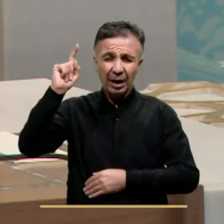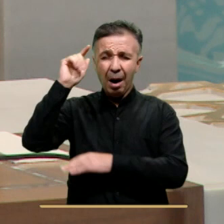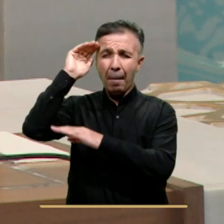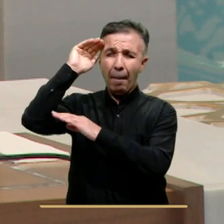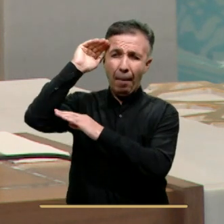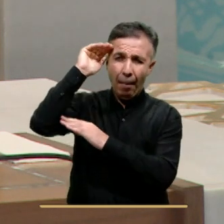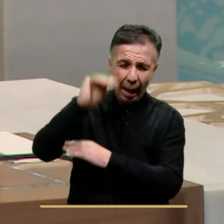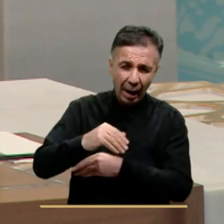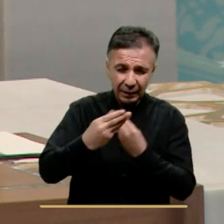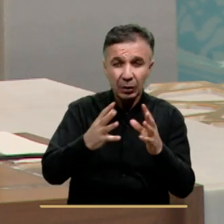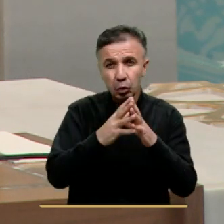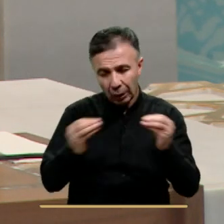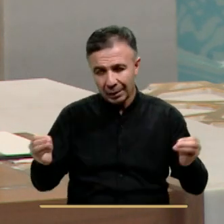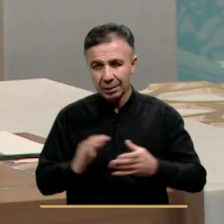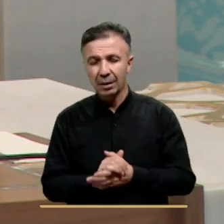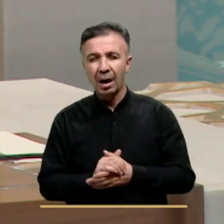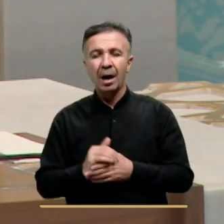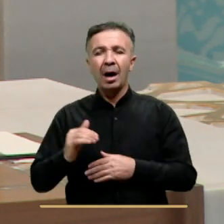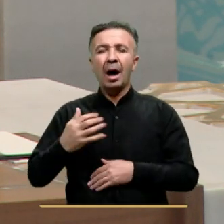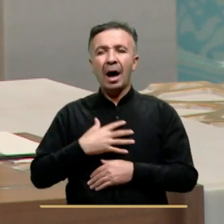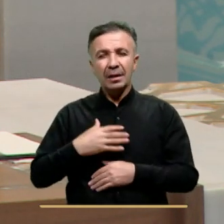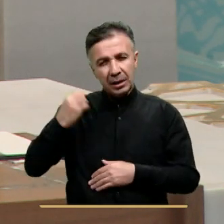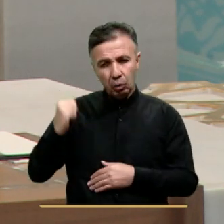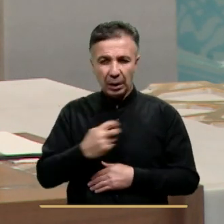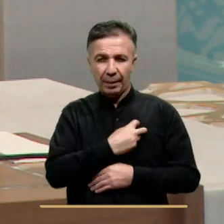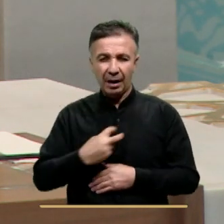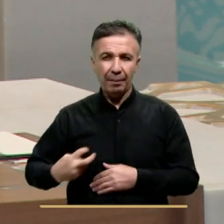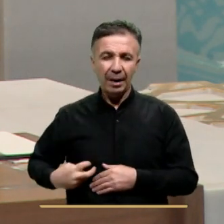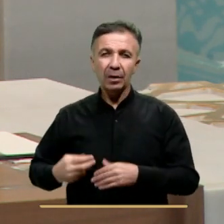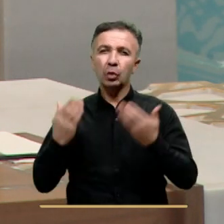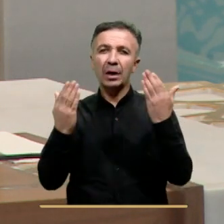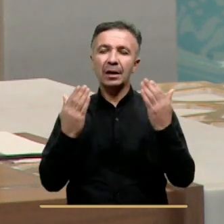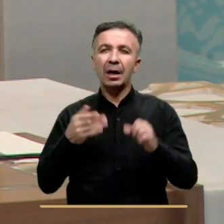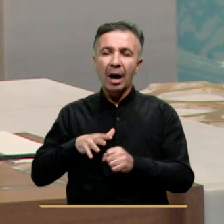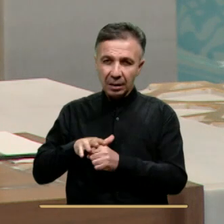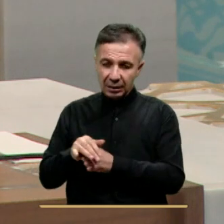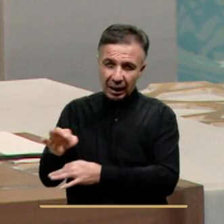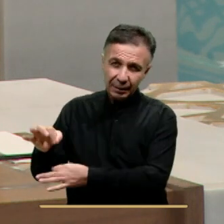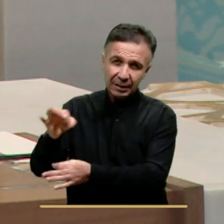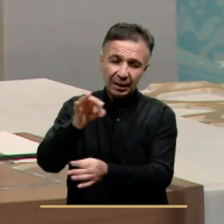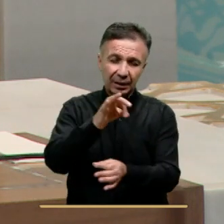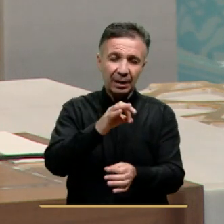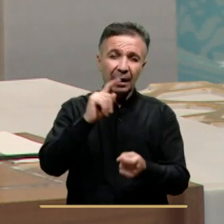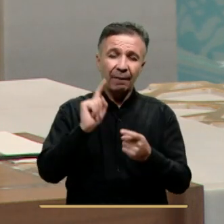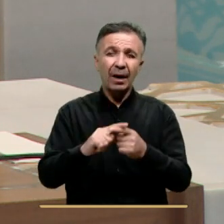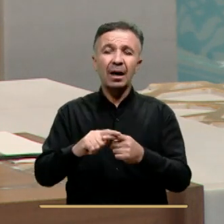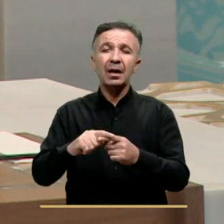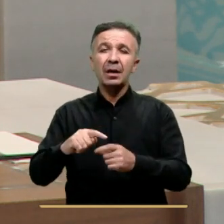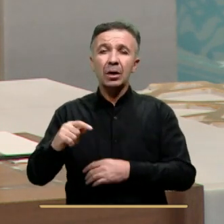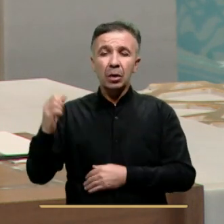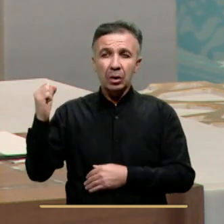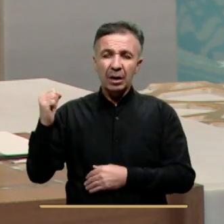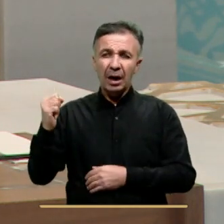eylesin Hz Musa'nın duası ile Zalimlere ve İşgalci düşmanlara